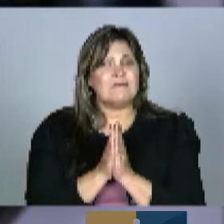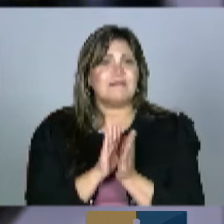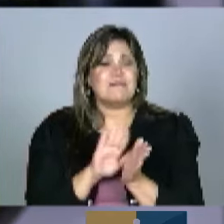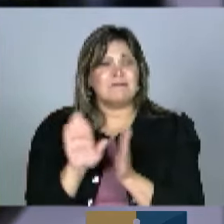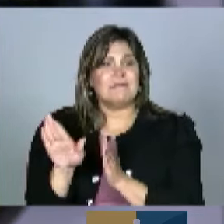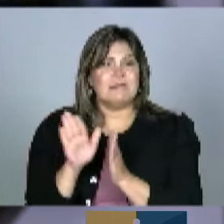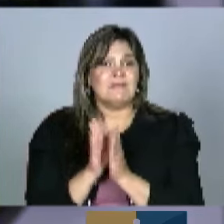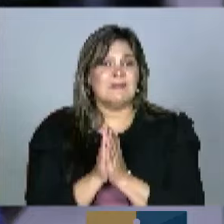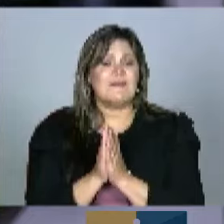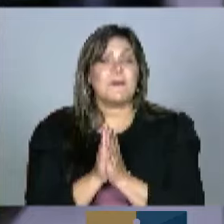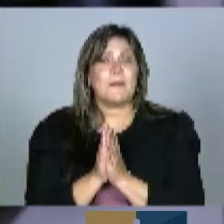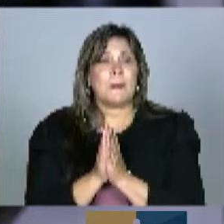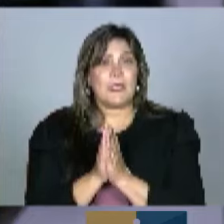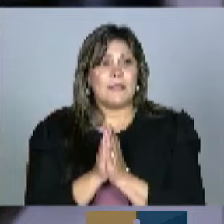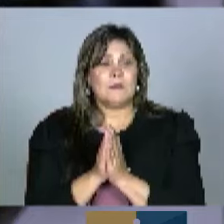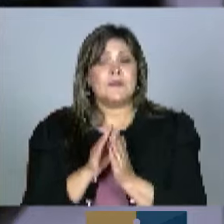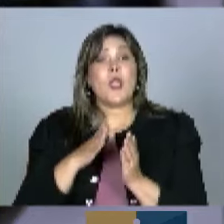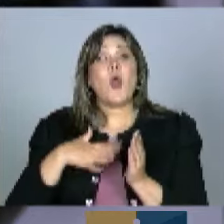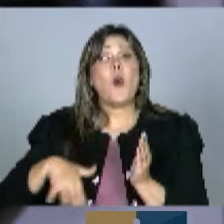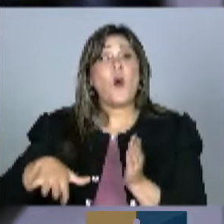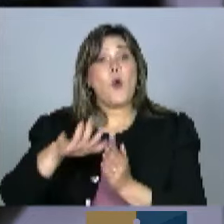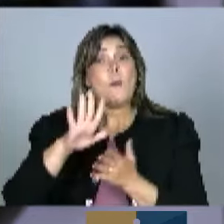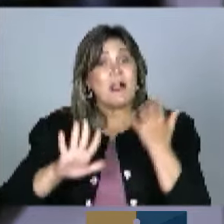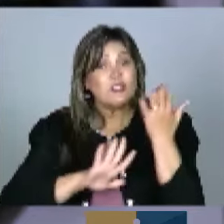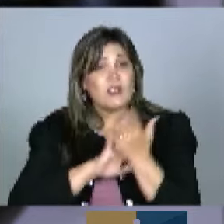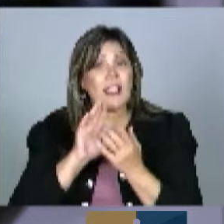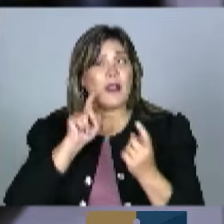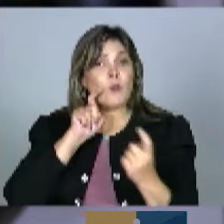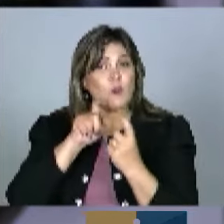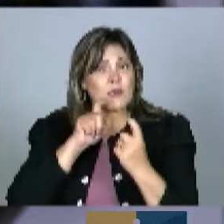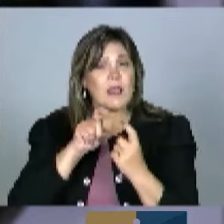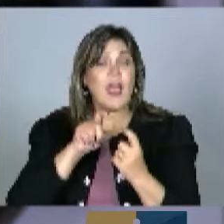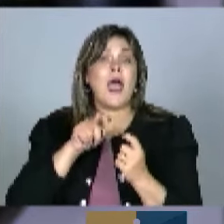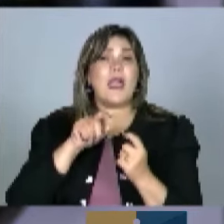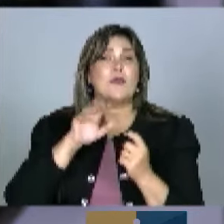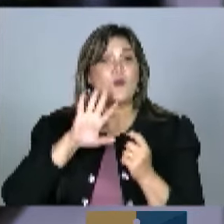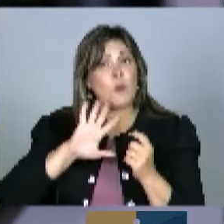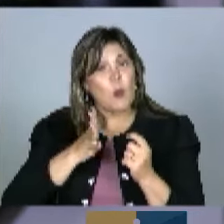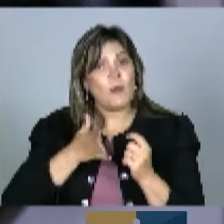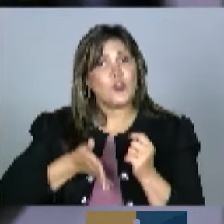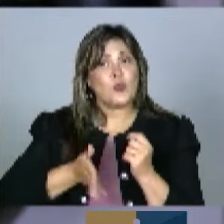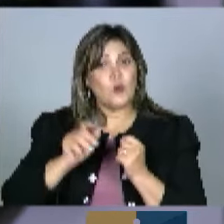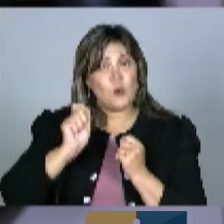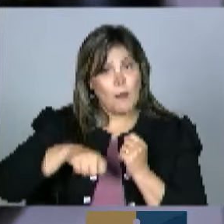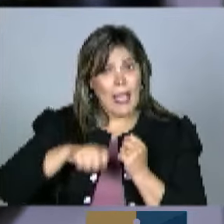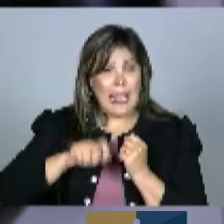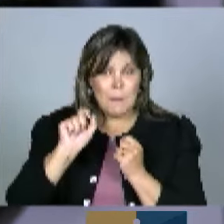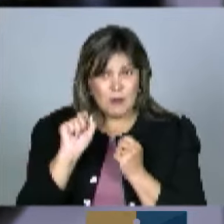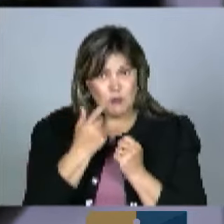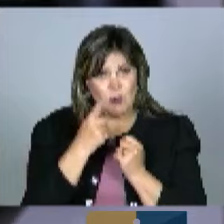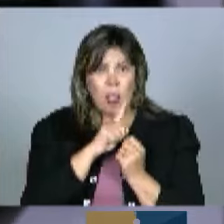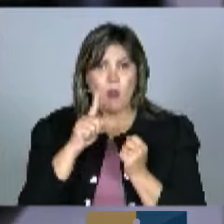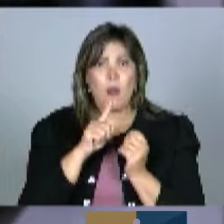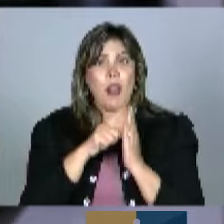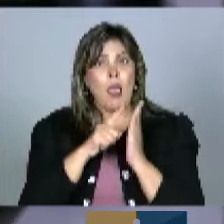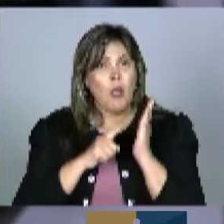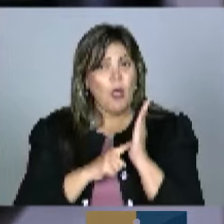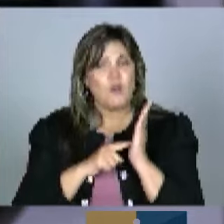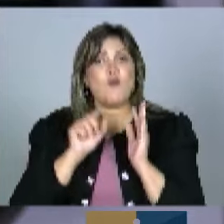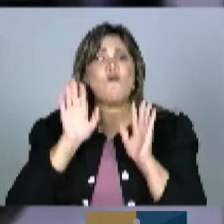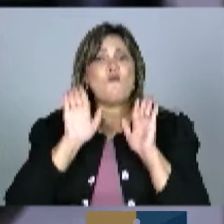مره ثانيه سياده المستشار هل كل الدعاوه او كل المنازعات يجوز فيها ولا القانون مثلا حدد انه ده خوفا